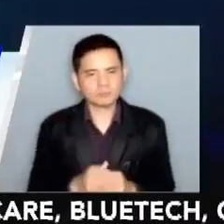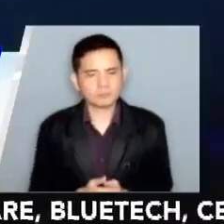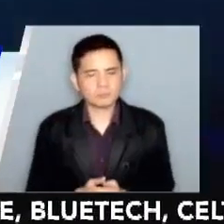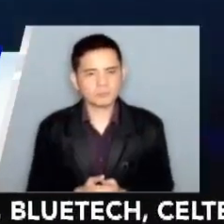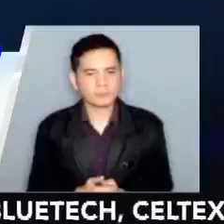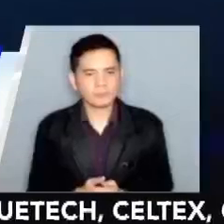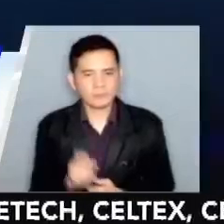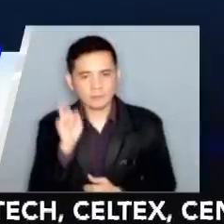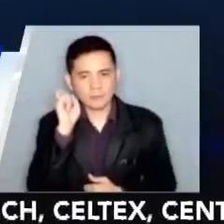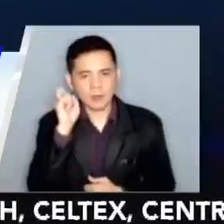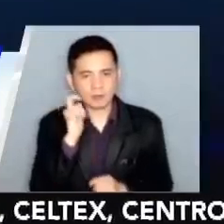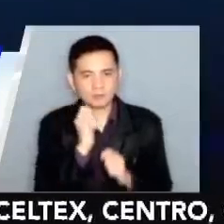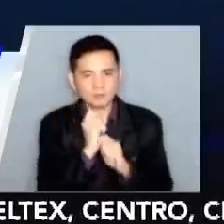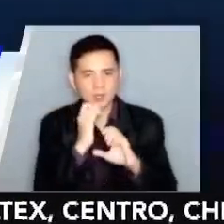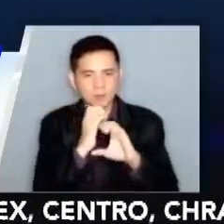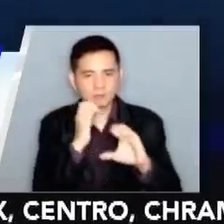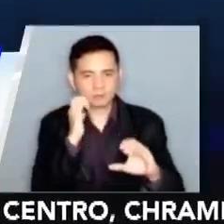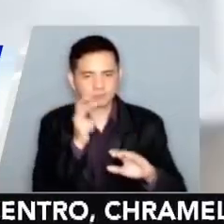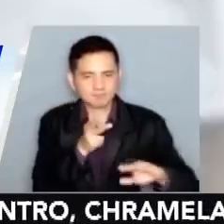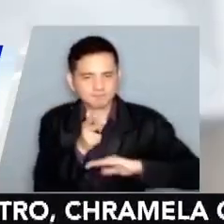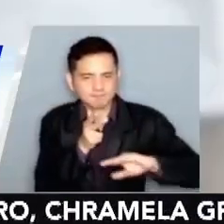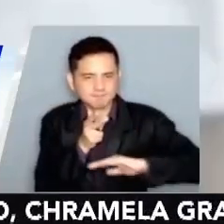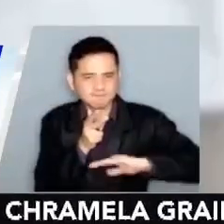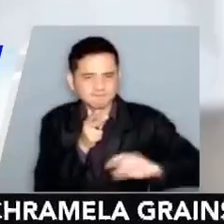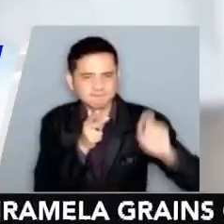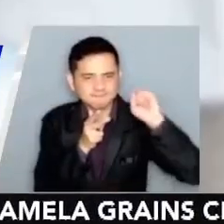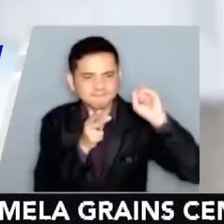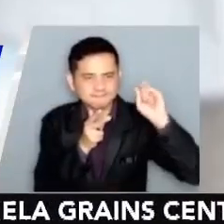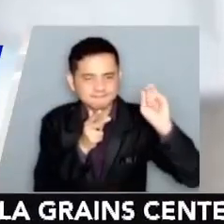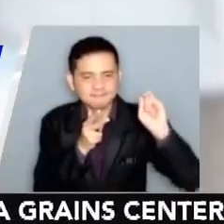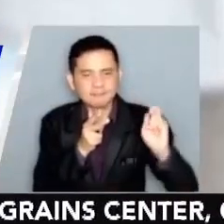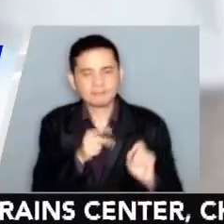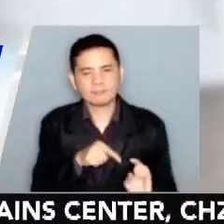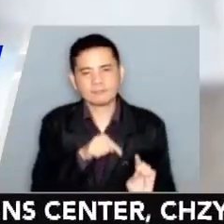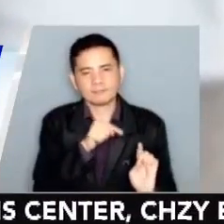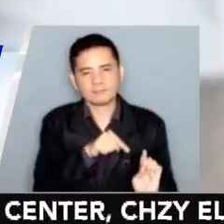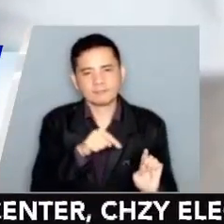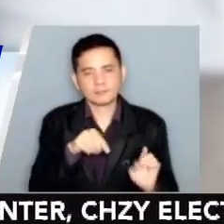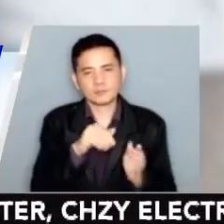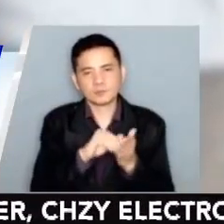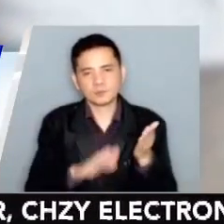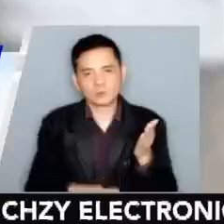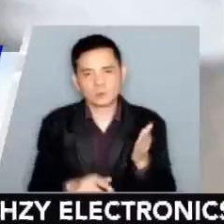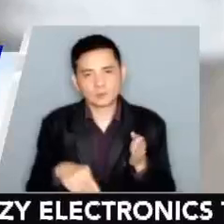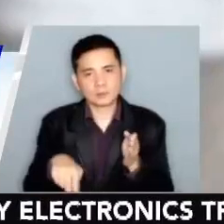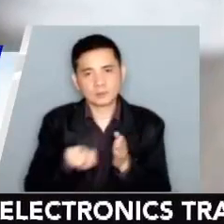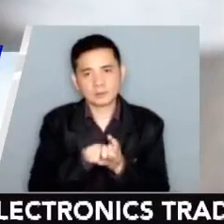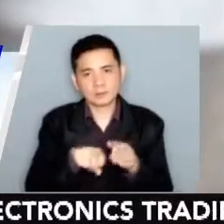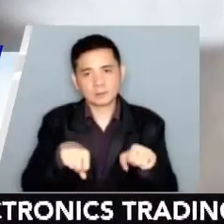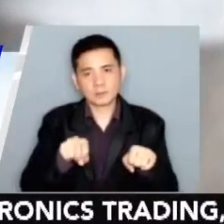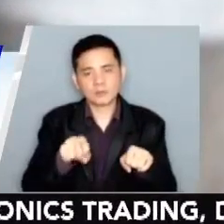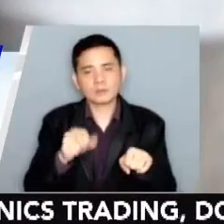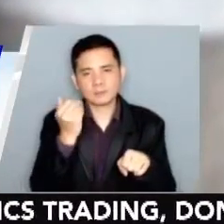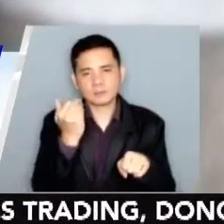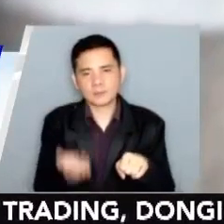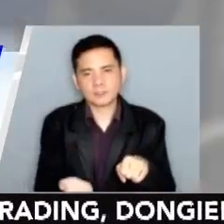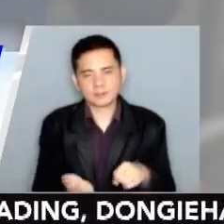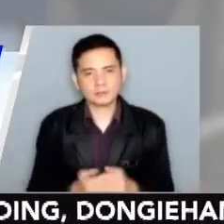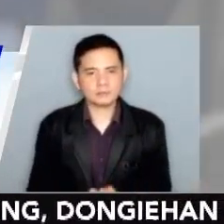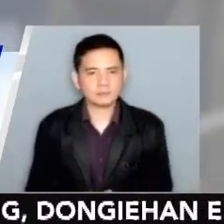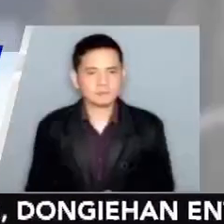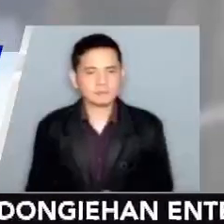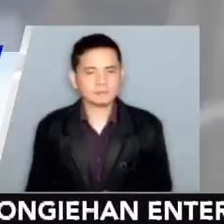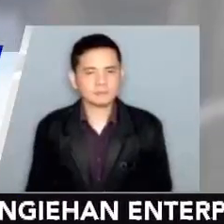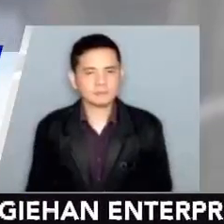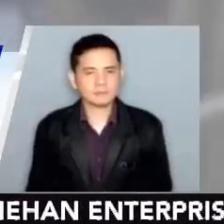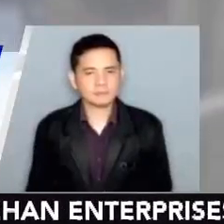ang takbo ng nakabanggang truck. Nasawi sa insidente ang estudyanteng sakay ng unang motorsiklo matapos magtamo ng sugat sa